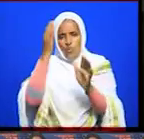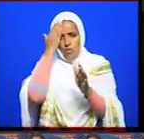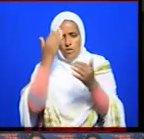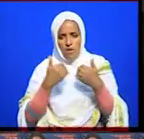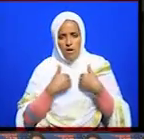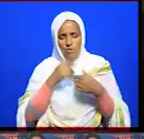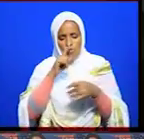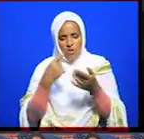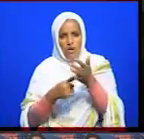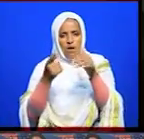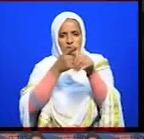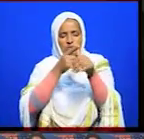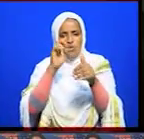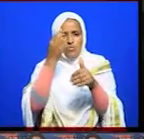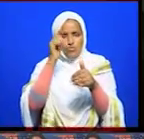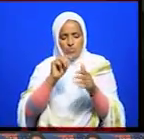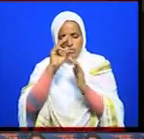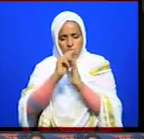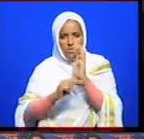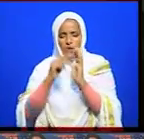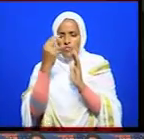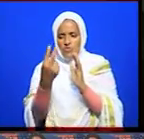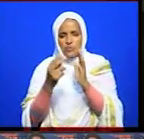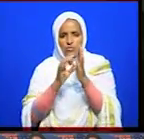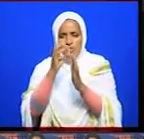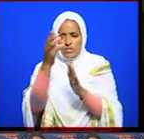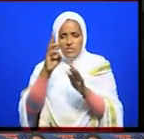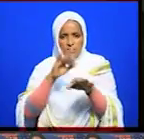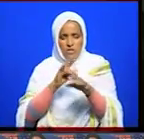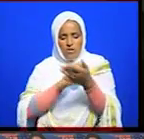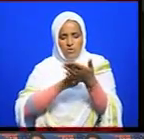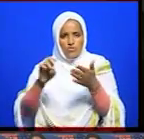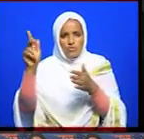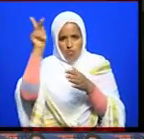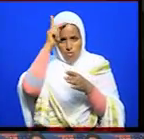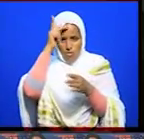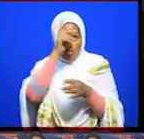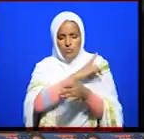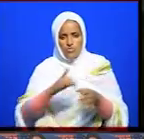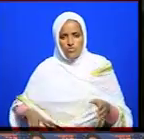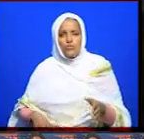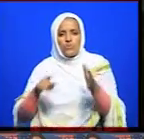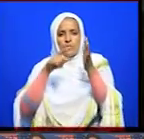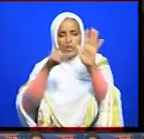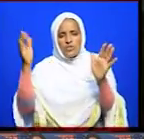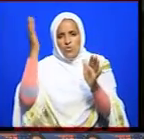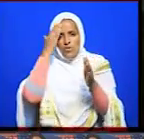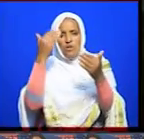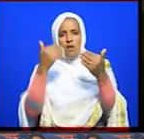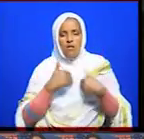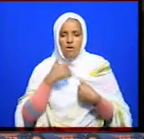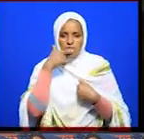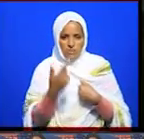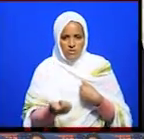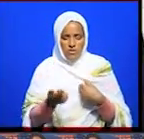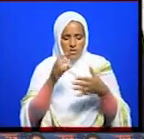የሚገልጠው እውቀት ያለው ነው። የአንደኛ ቆሮንቶስ ምዕራፍ 2 ቁጥር 16 ላይ ቅዱስ ጳውሎስም ክርስቶስ የሚገልጠው እውቀት